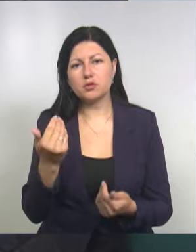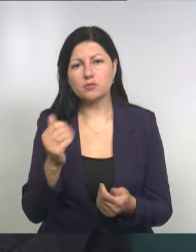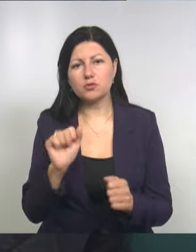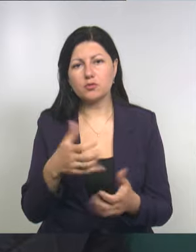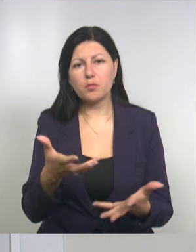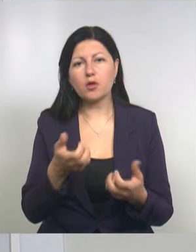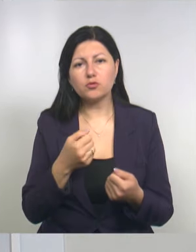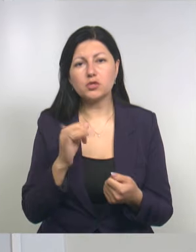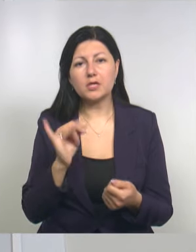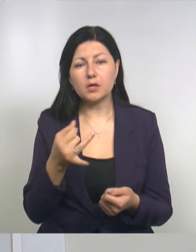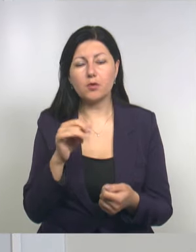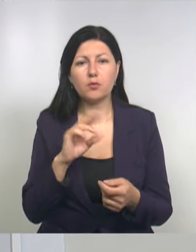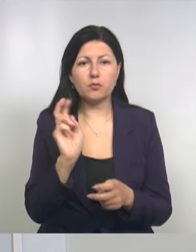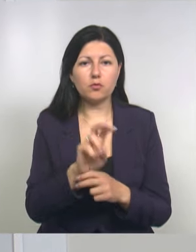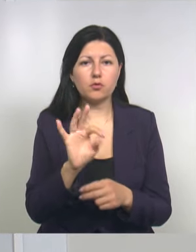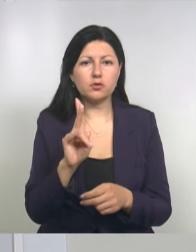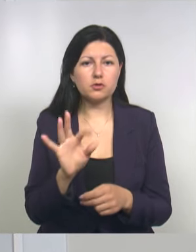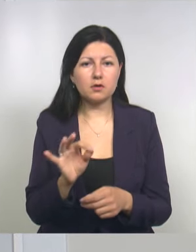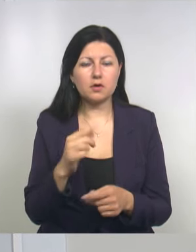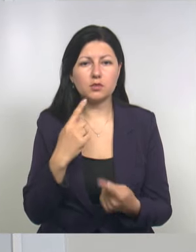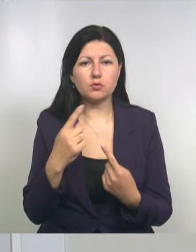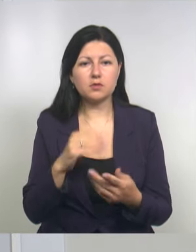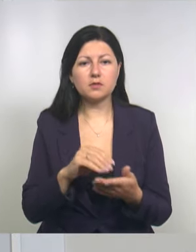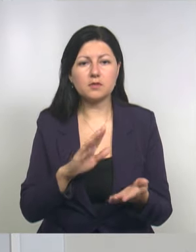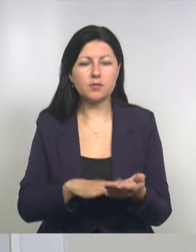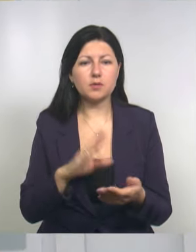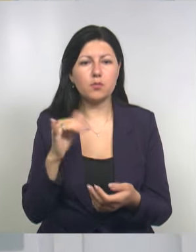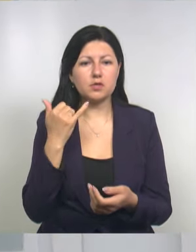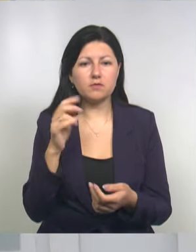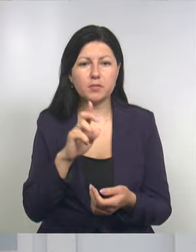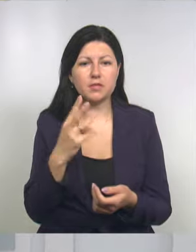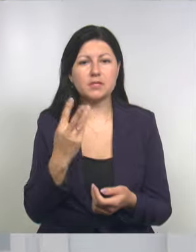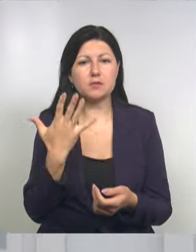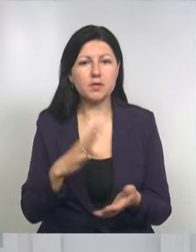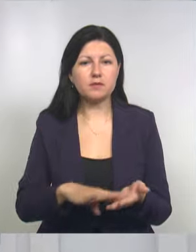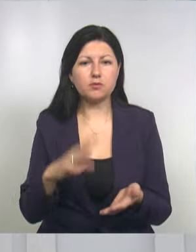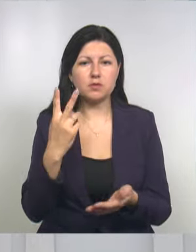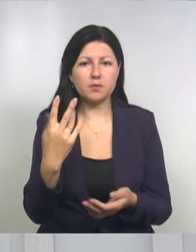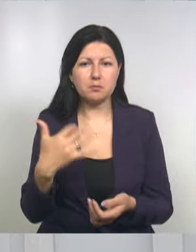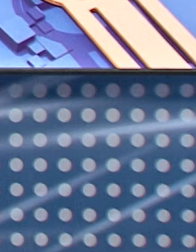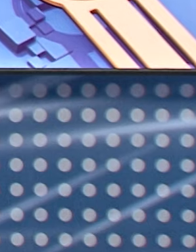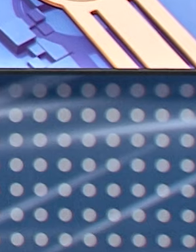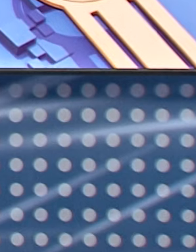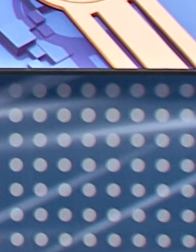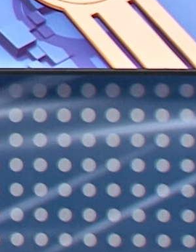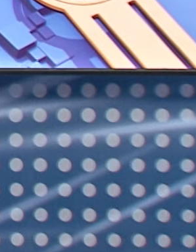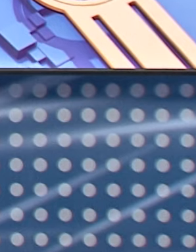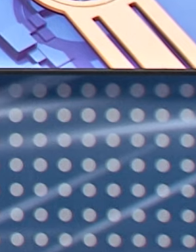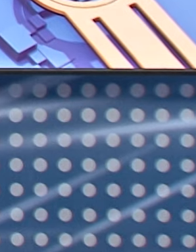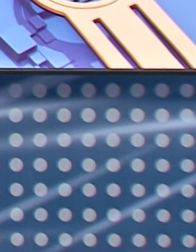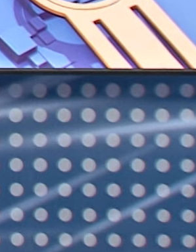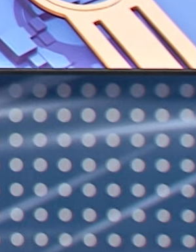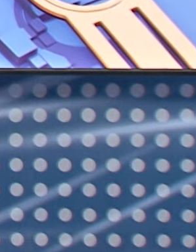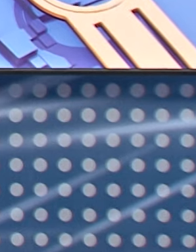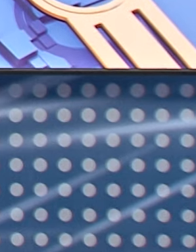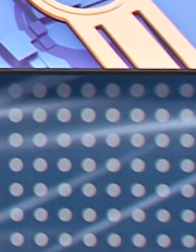можно получить и очные консультации. Предварительная запись по телефону в Белгороде 35 92 50. Далее